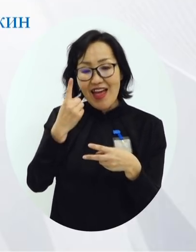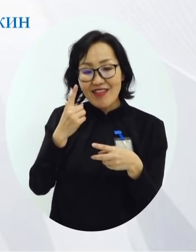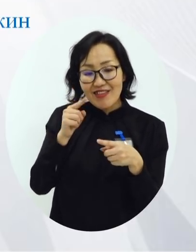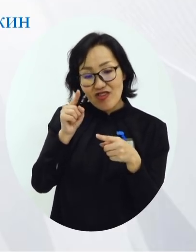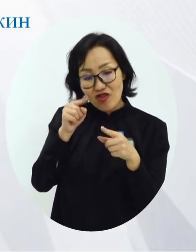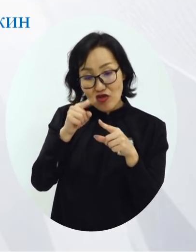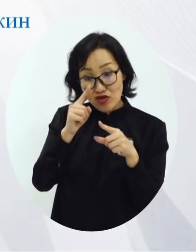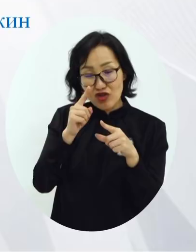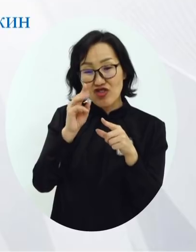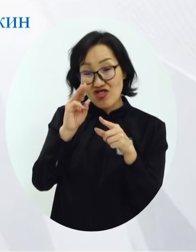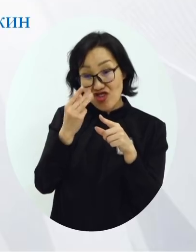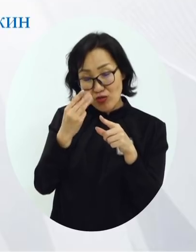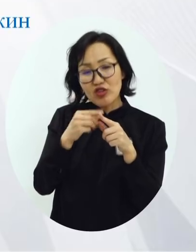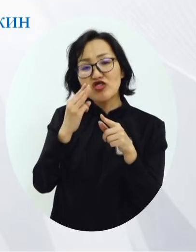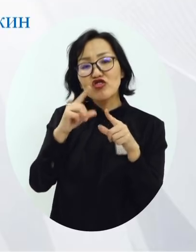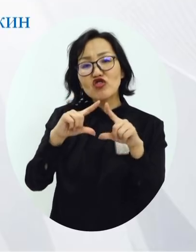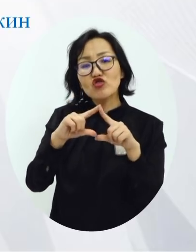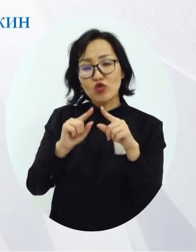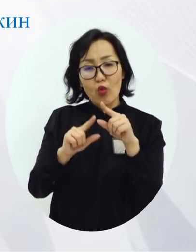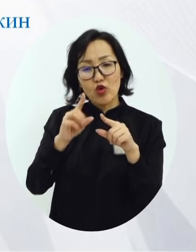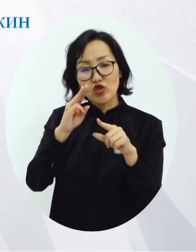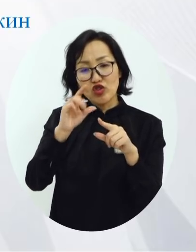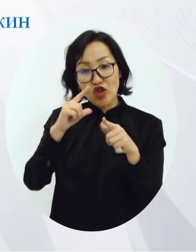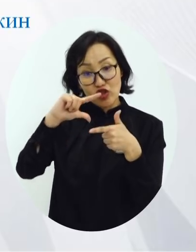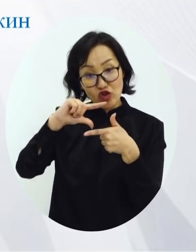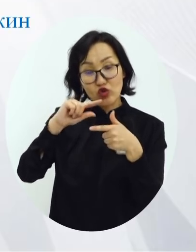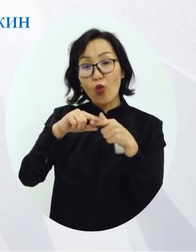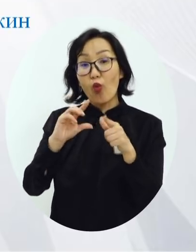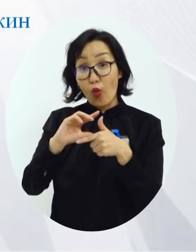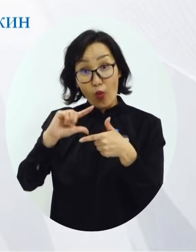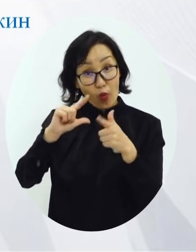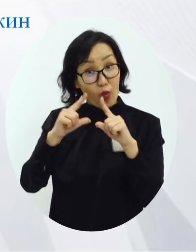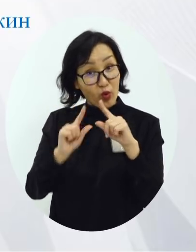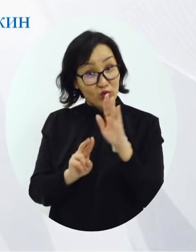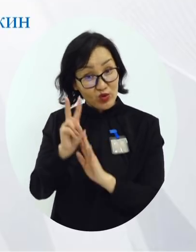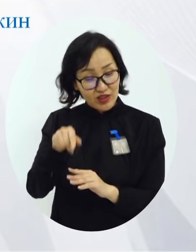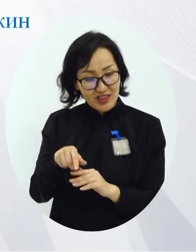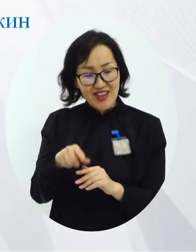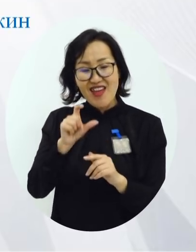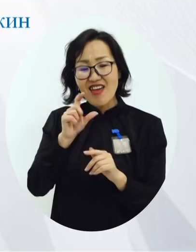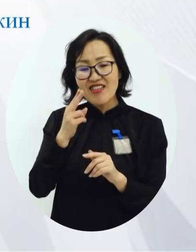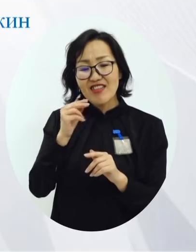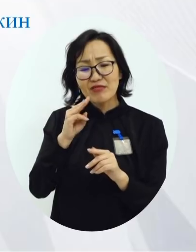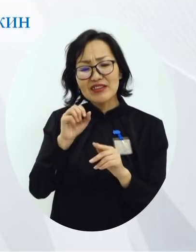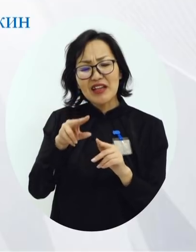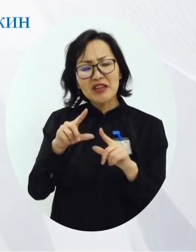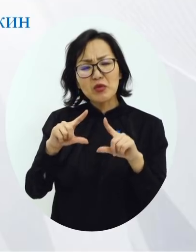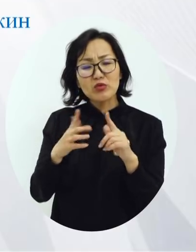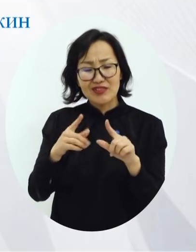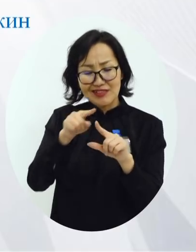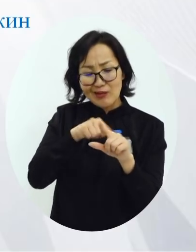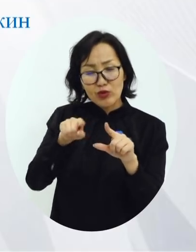Аль нэг өнцгөн тэгш бол тэгш өнцөгт гурвалжин. Элдв талт гурвалжин гэдэг нь талууд нь тэнцүү биш